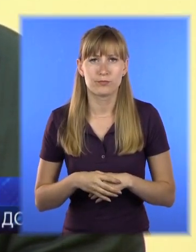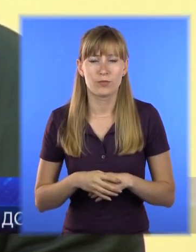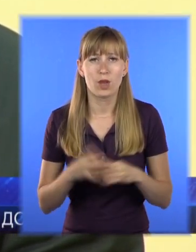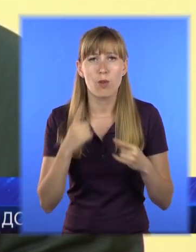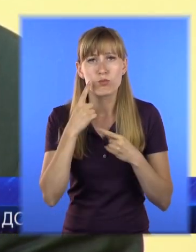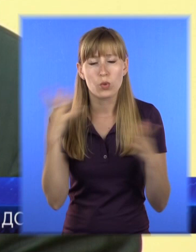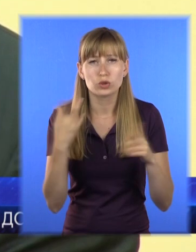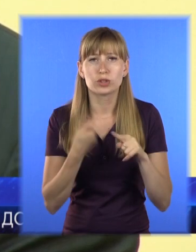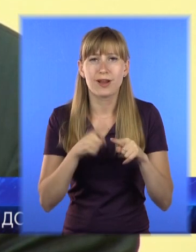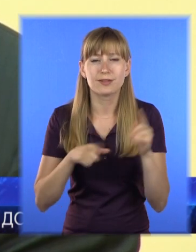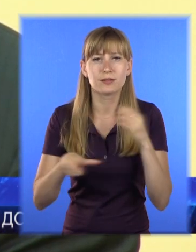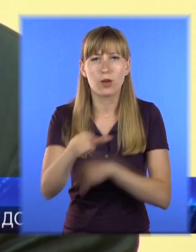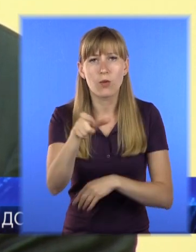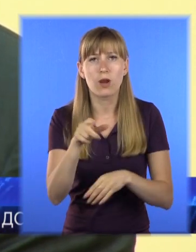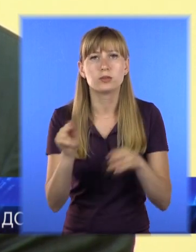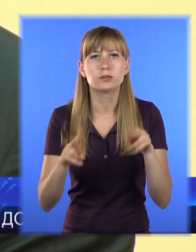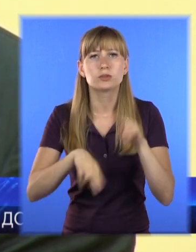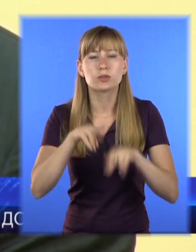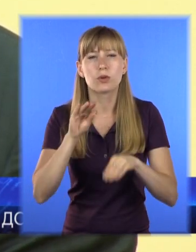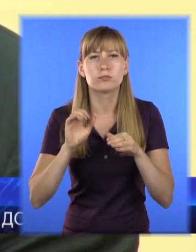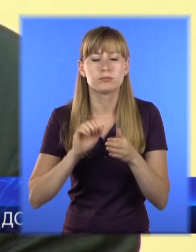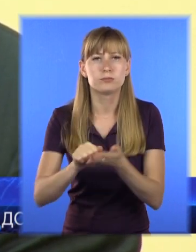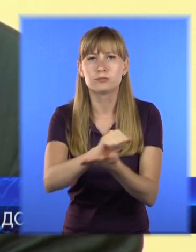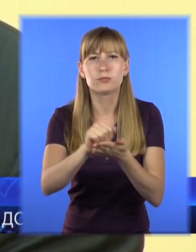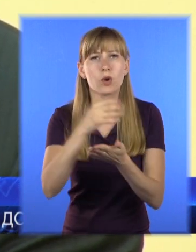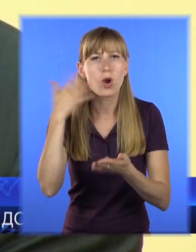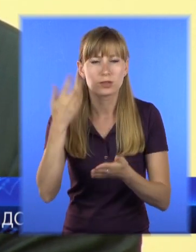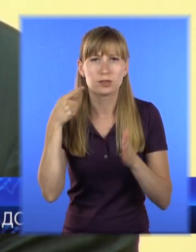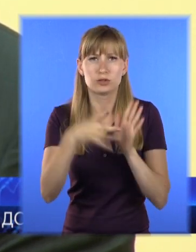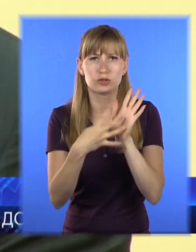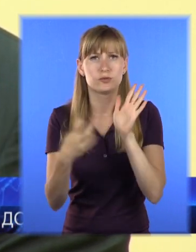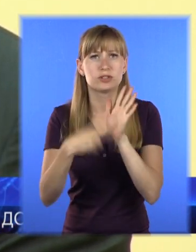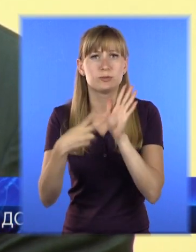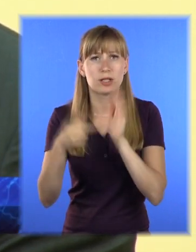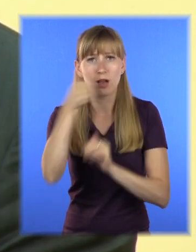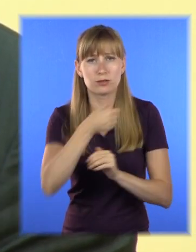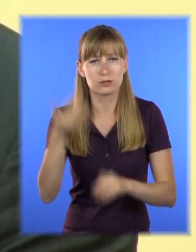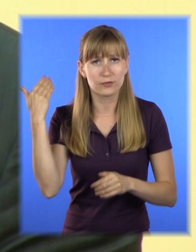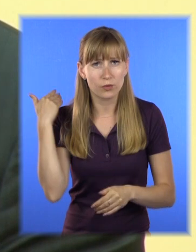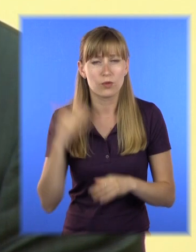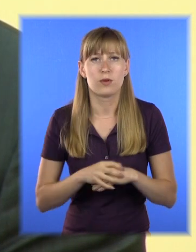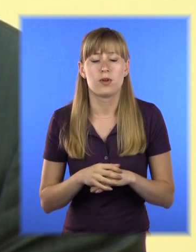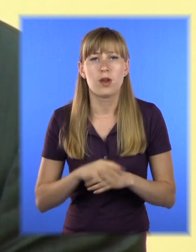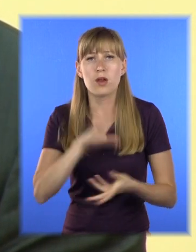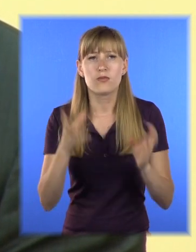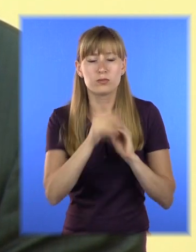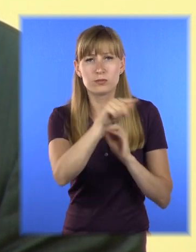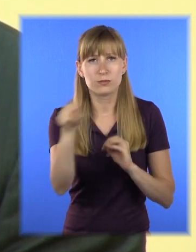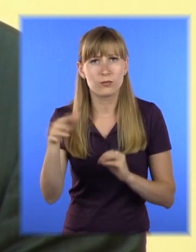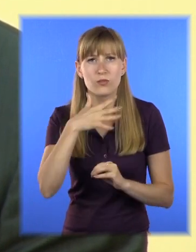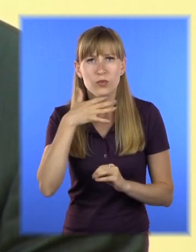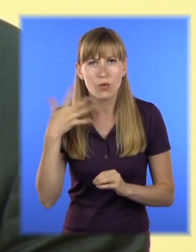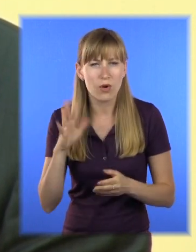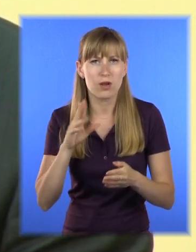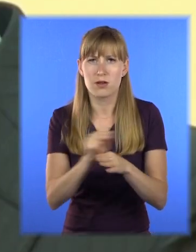Більшість цих доріг побудовано у 70-х роках попереднього століття. І на багатьох з них з того часу